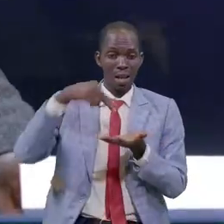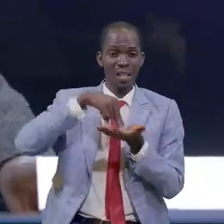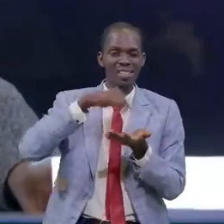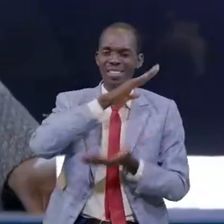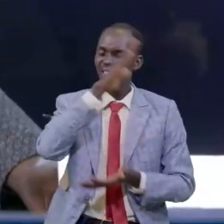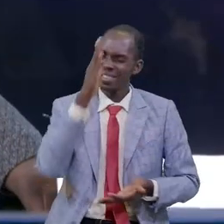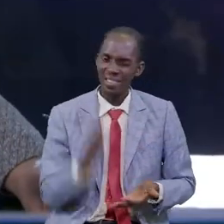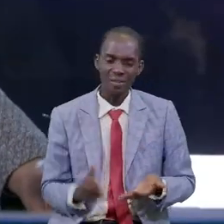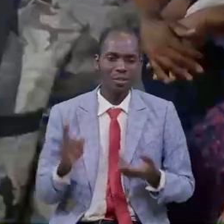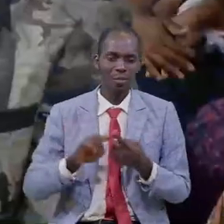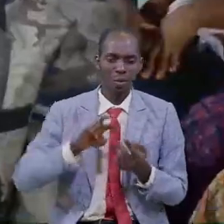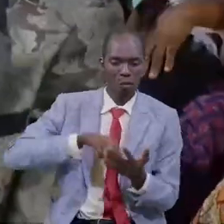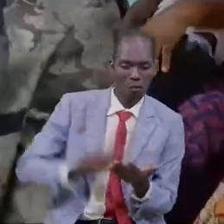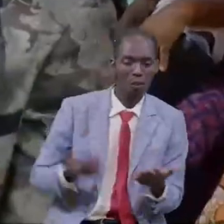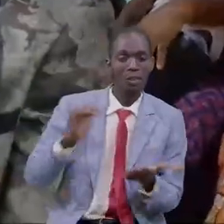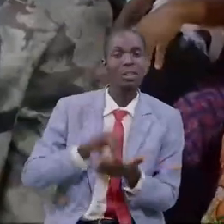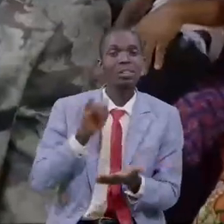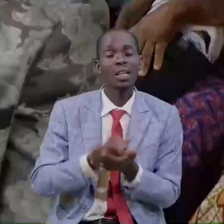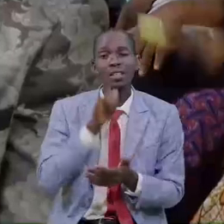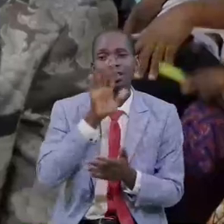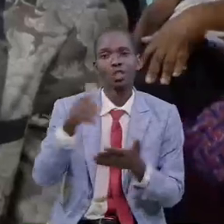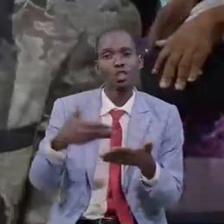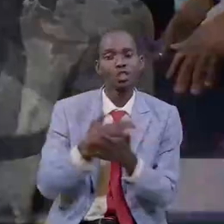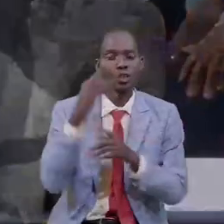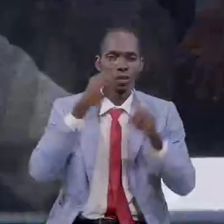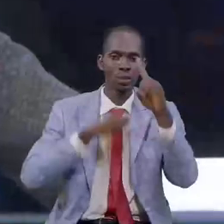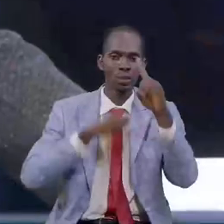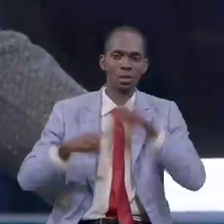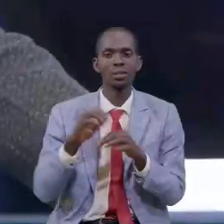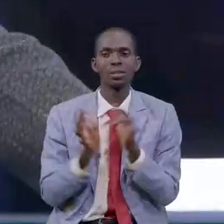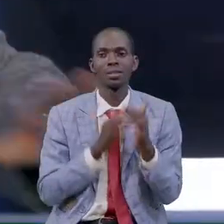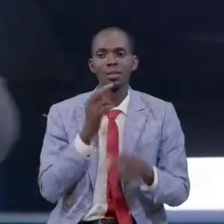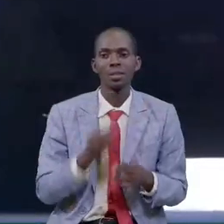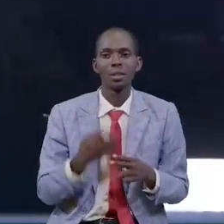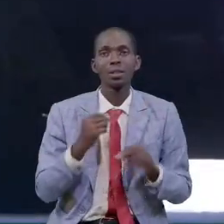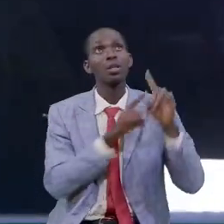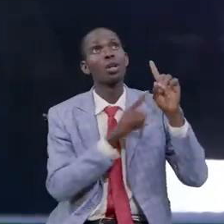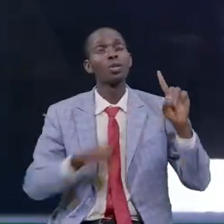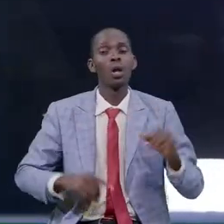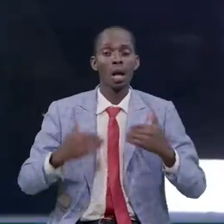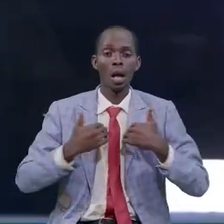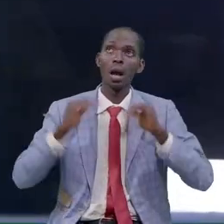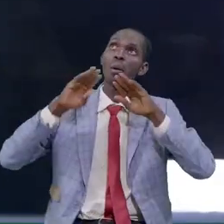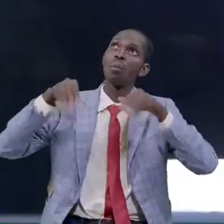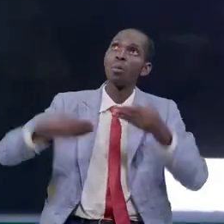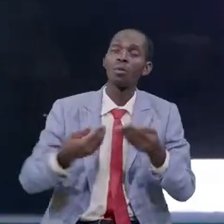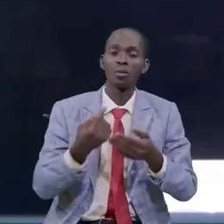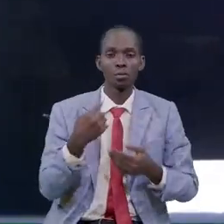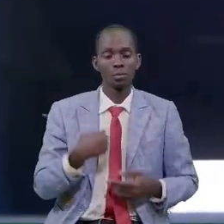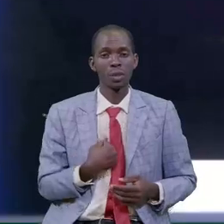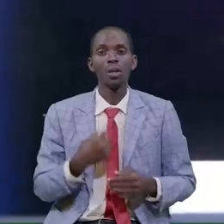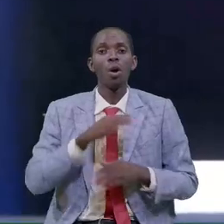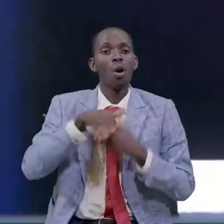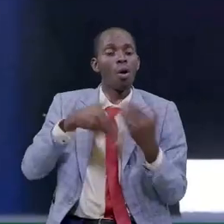relève. That's your new tongue. Je me lève pour ne plus me tomber. Pour the ne Lord plus tomber. Has provided for me all that I need, and Le